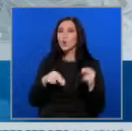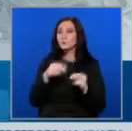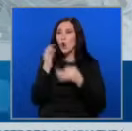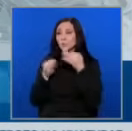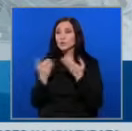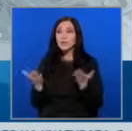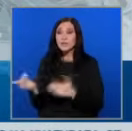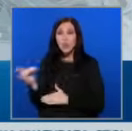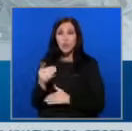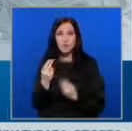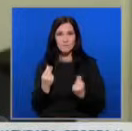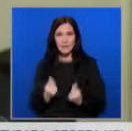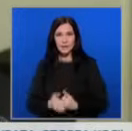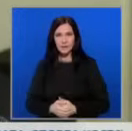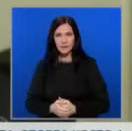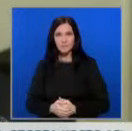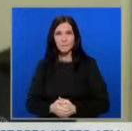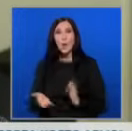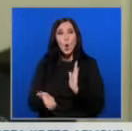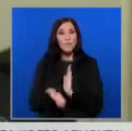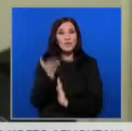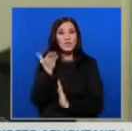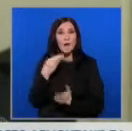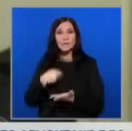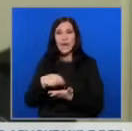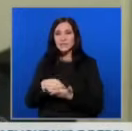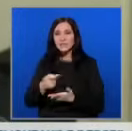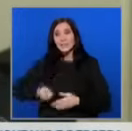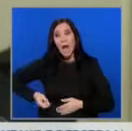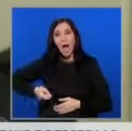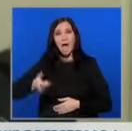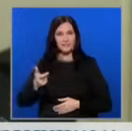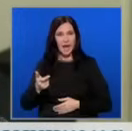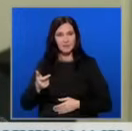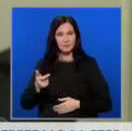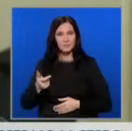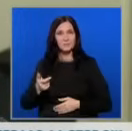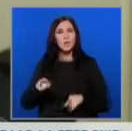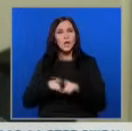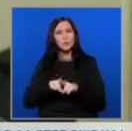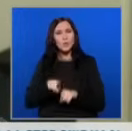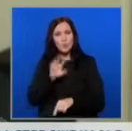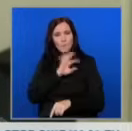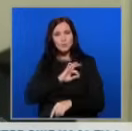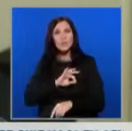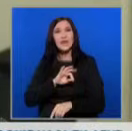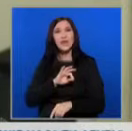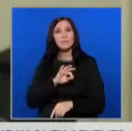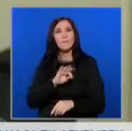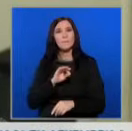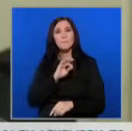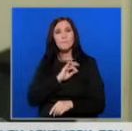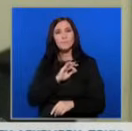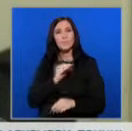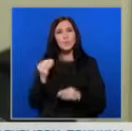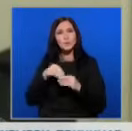обясни откъде ще дойдат парите. Увеличаване на таксите за хазарта за като допълнителен приходоисточник за средствата,